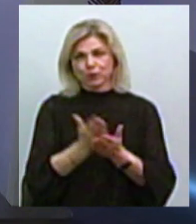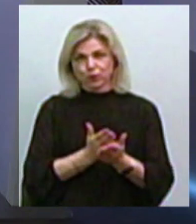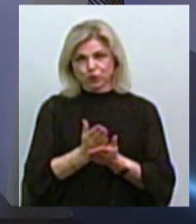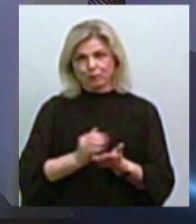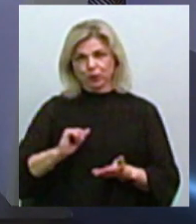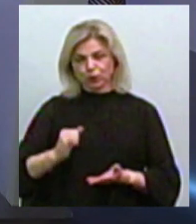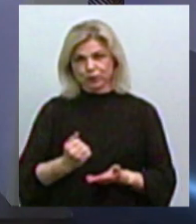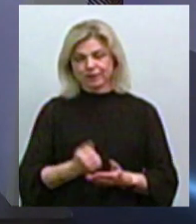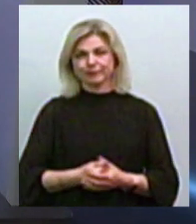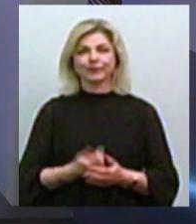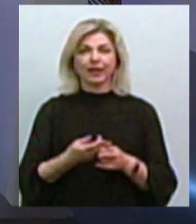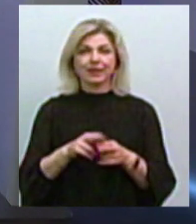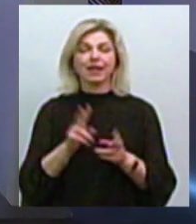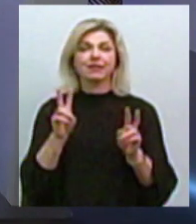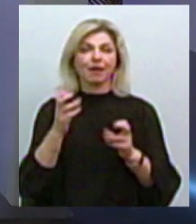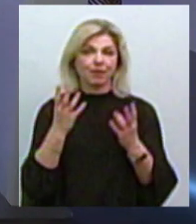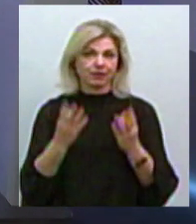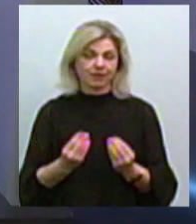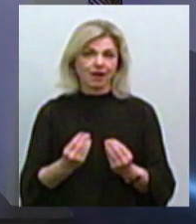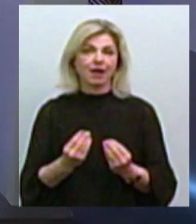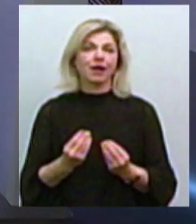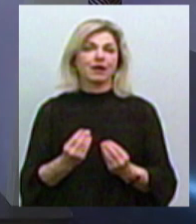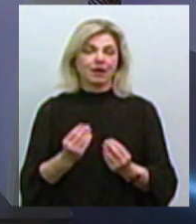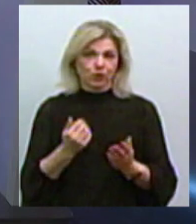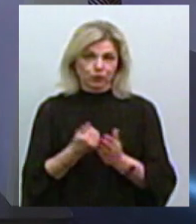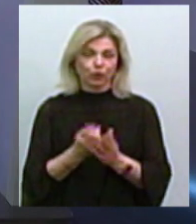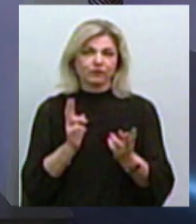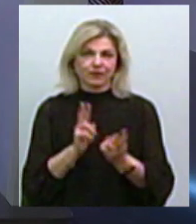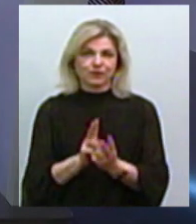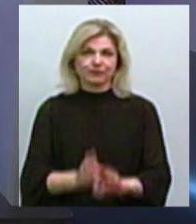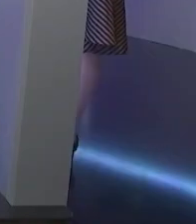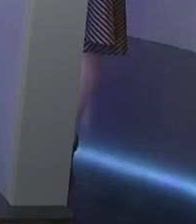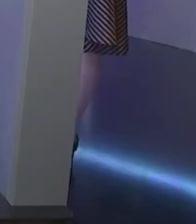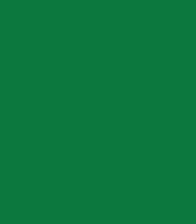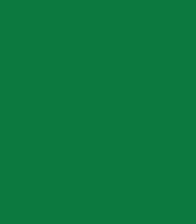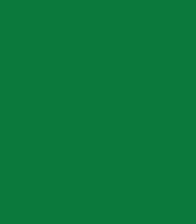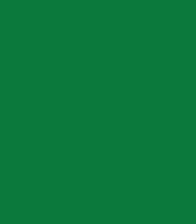друзі. Це була тема дня. Якою буде наступна тема, підкаже наступний день. На все добре.